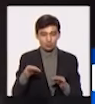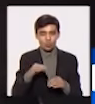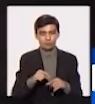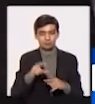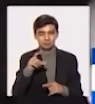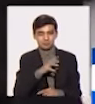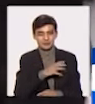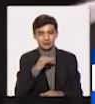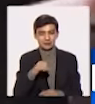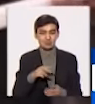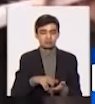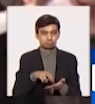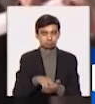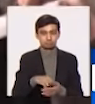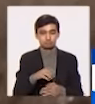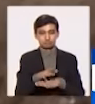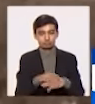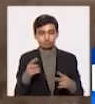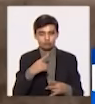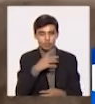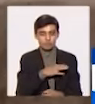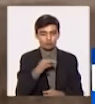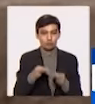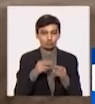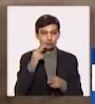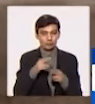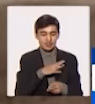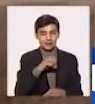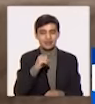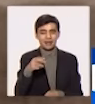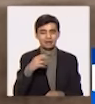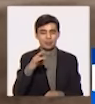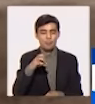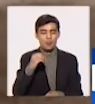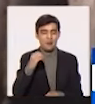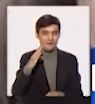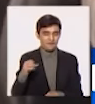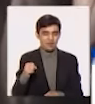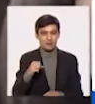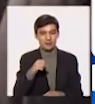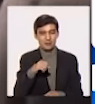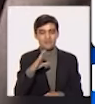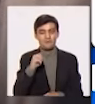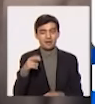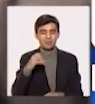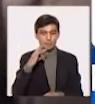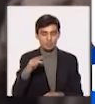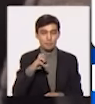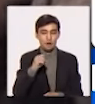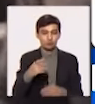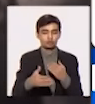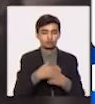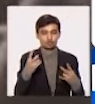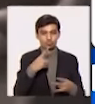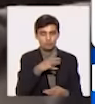ғана мемлекетке тізерлеп алғыс айту керек деген сөз үшін сотқа берген. Садырбаева бас прокуратурадан Владимир Башконы қылмыстық жауапкершілікке